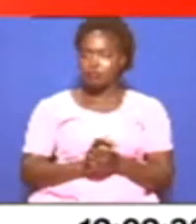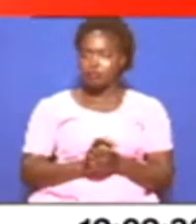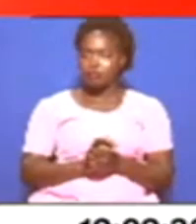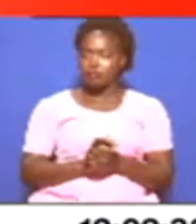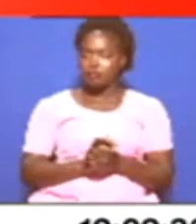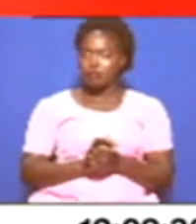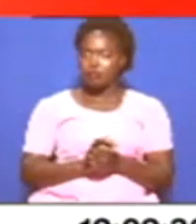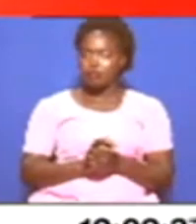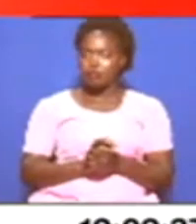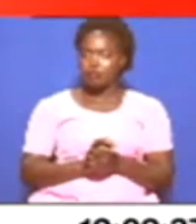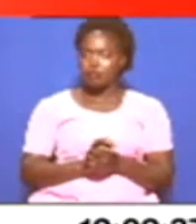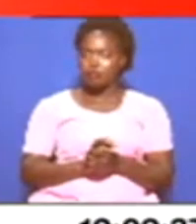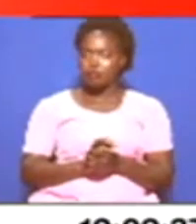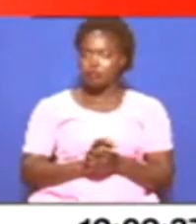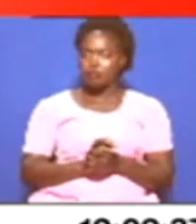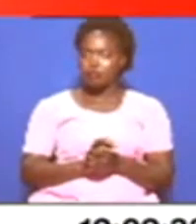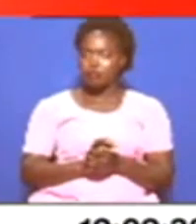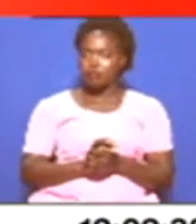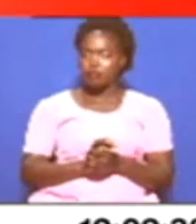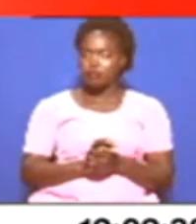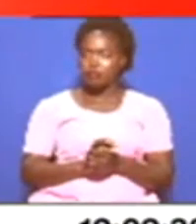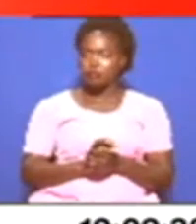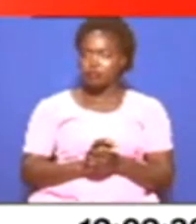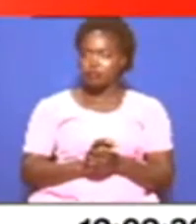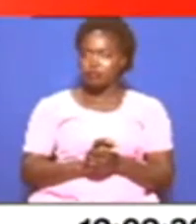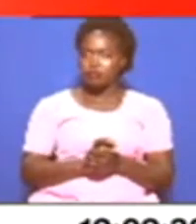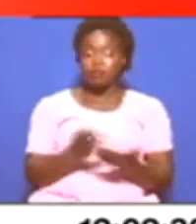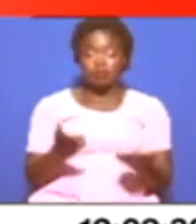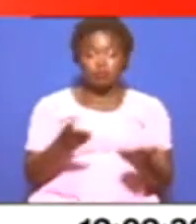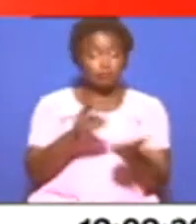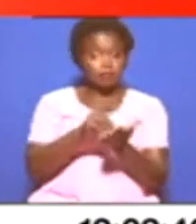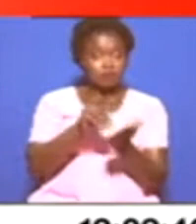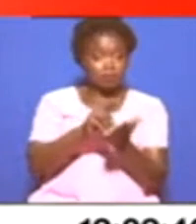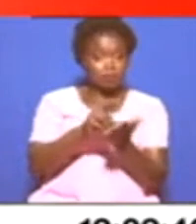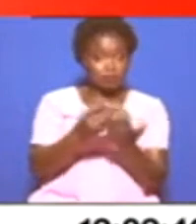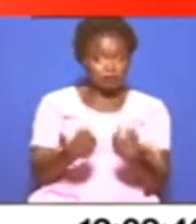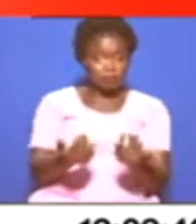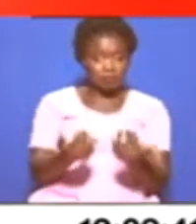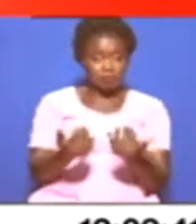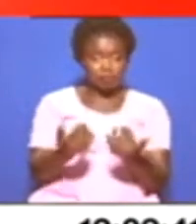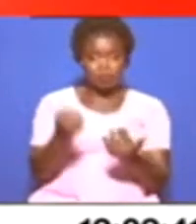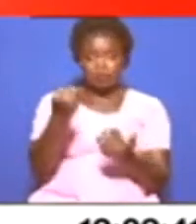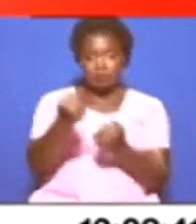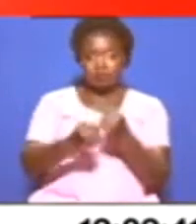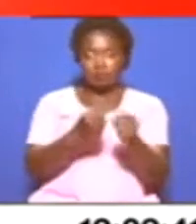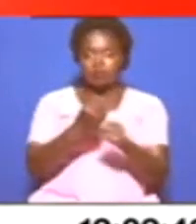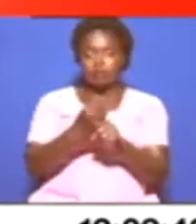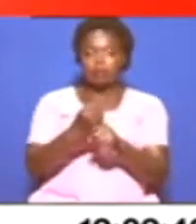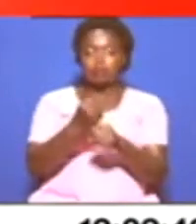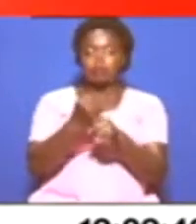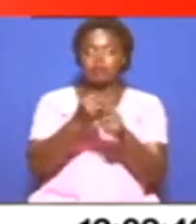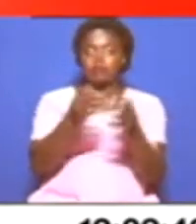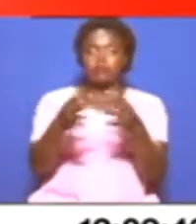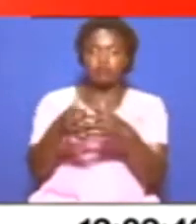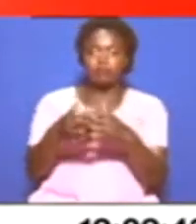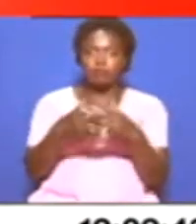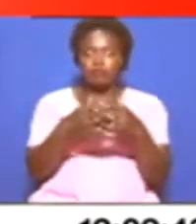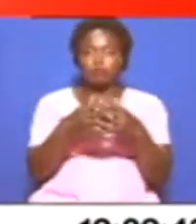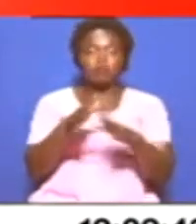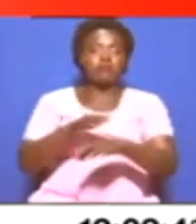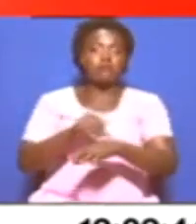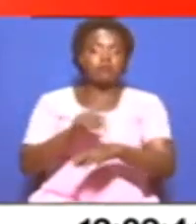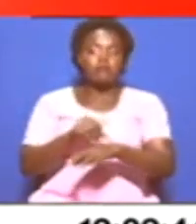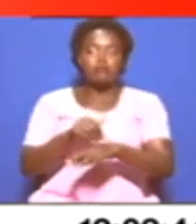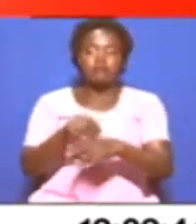Na mbali na hayo ni kwamba tabibu mmoja wa watoto mwenye umri wa miaka 50 anayefanya kazi nchini Marekani ametoa wito wa